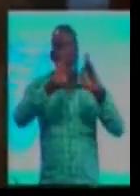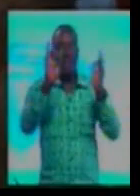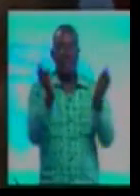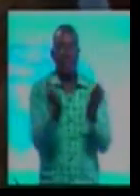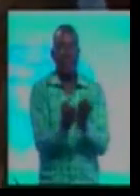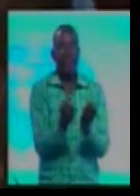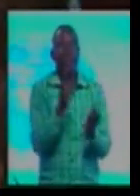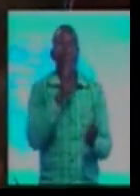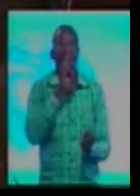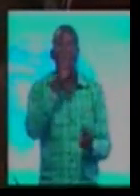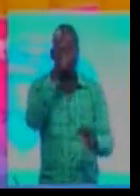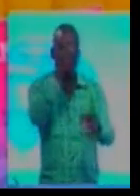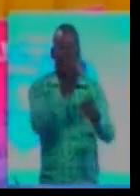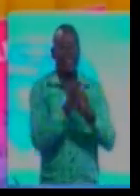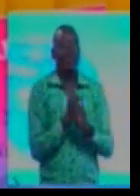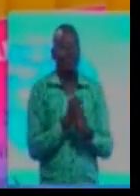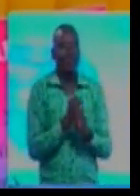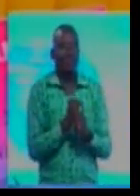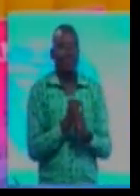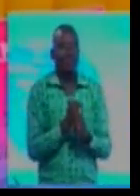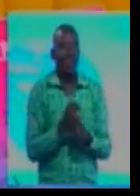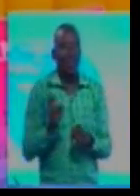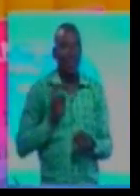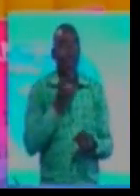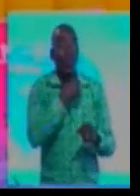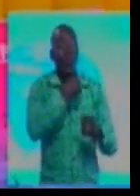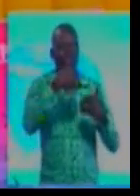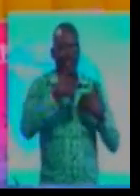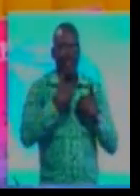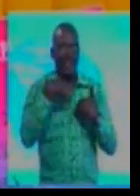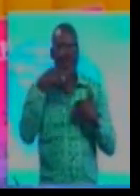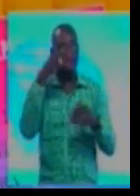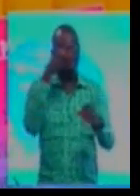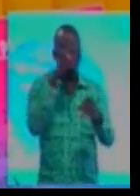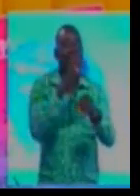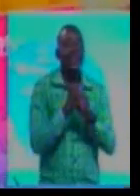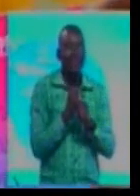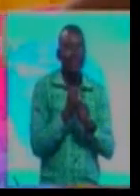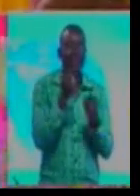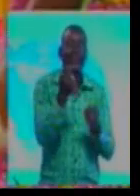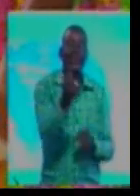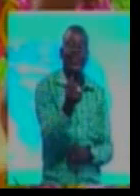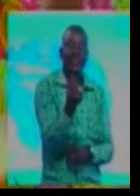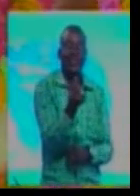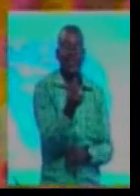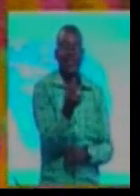en sont les bénéficiaires. Nous avons reçu du riz,